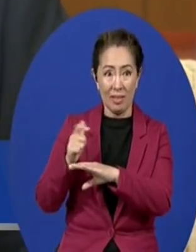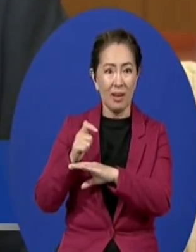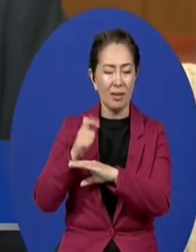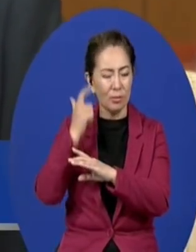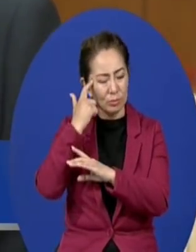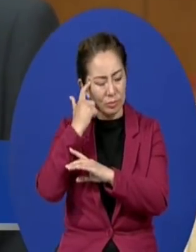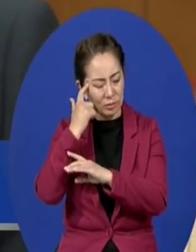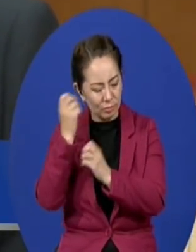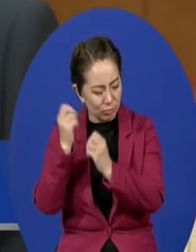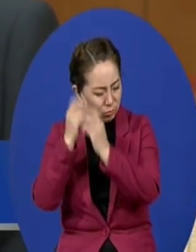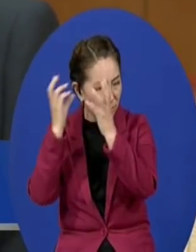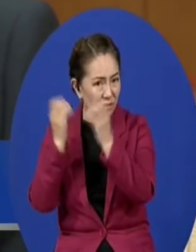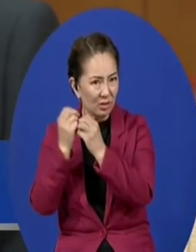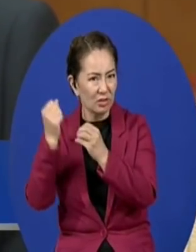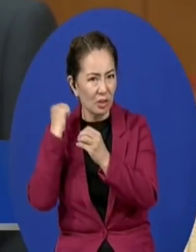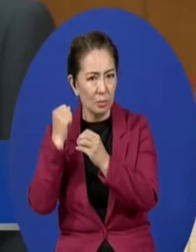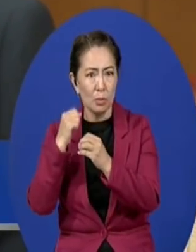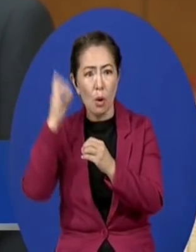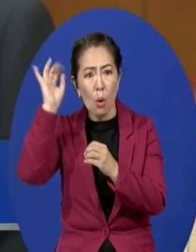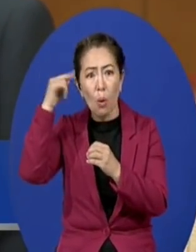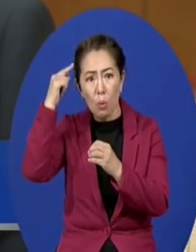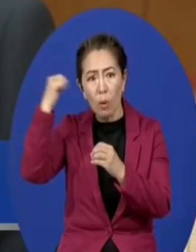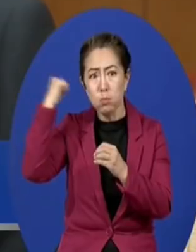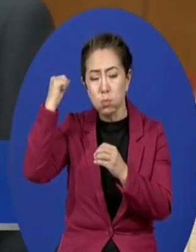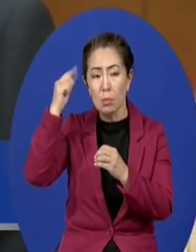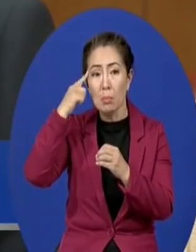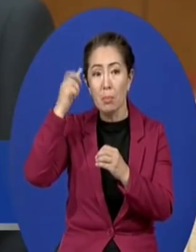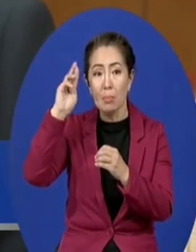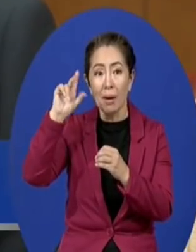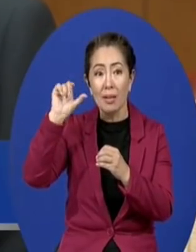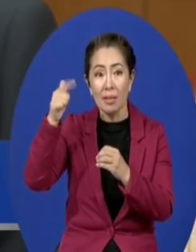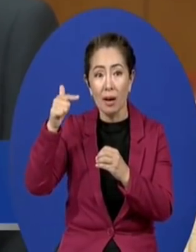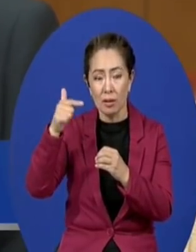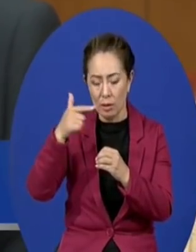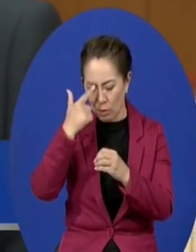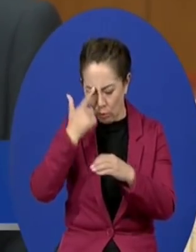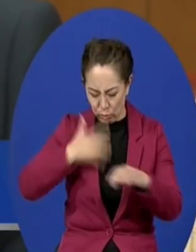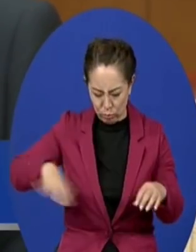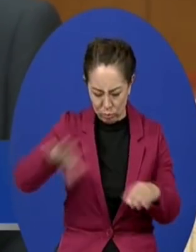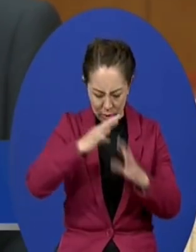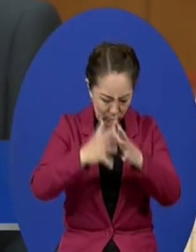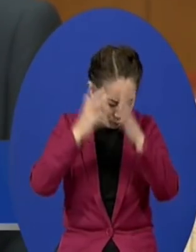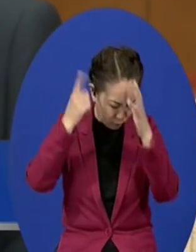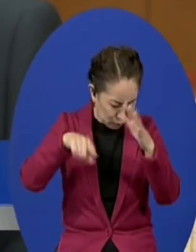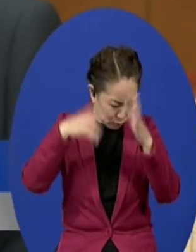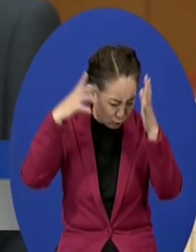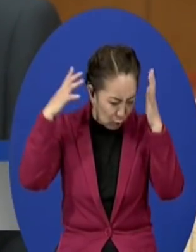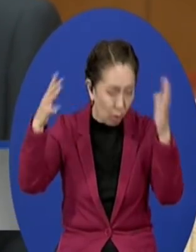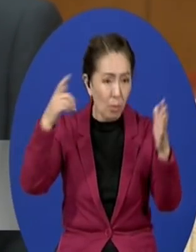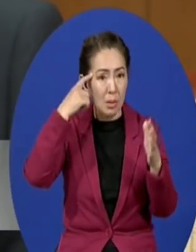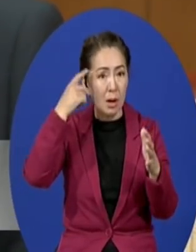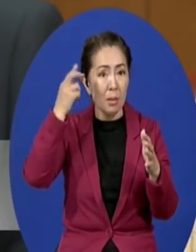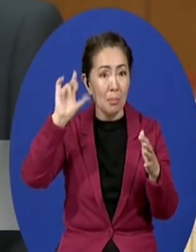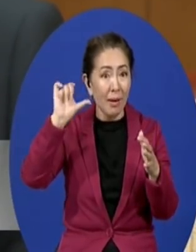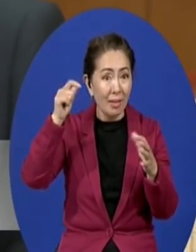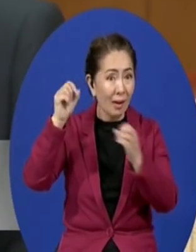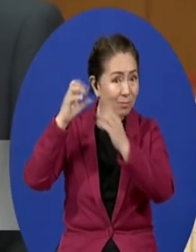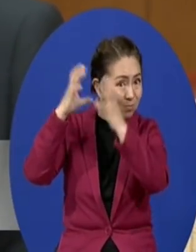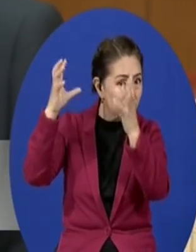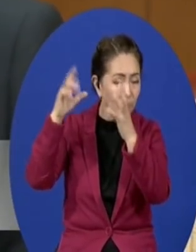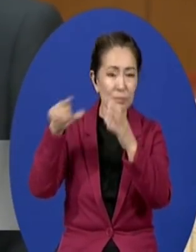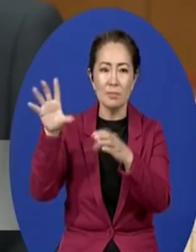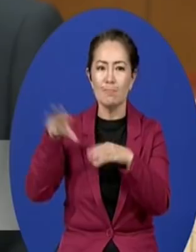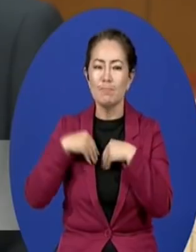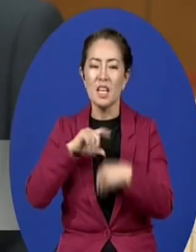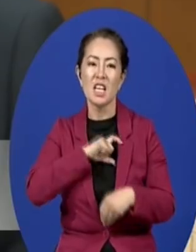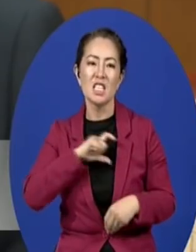бид ундардаг байлаг бол бидний оюун санааны байлаг. Энэ бол Монголын ард түмний агуу том байлаг. Тэгэхээр энэ байлагтаа бид эзэн байх